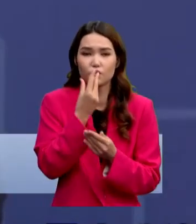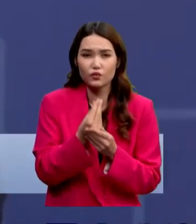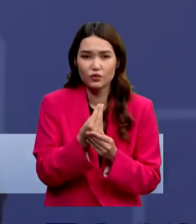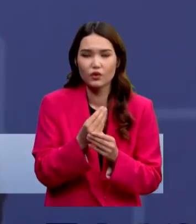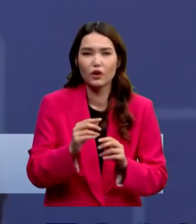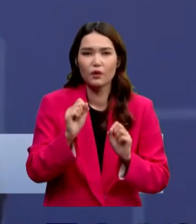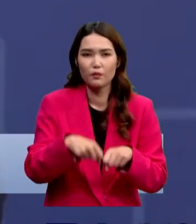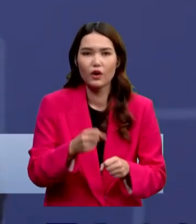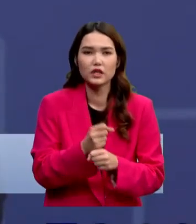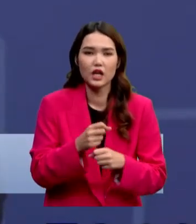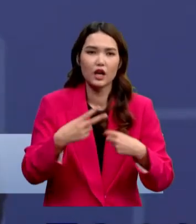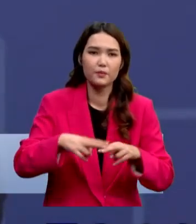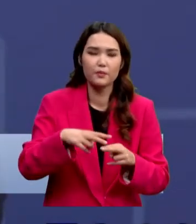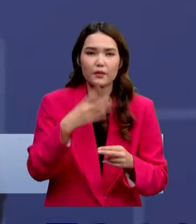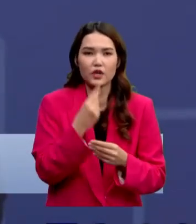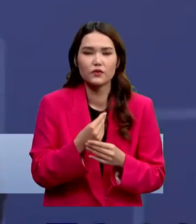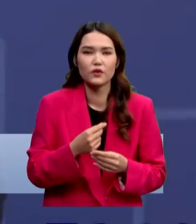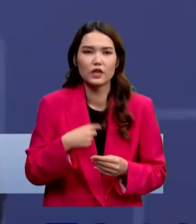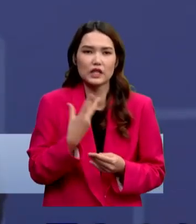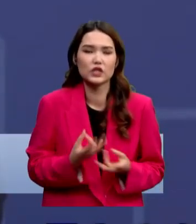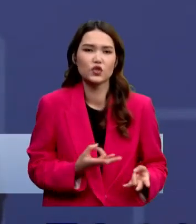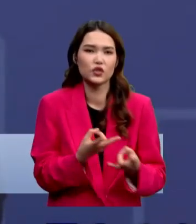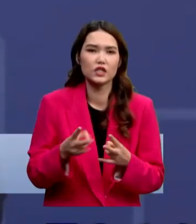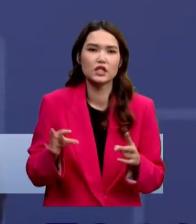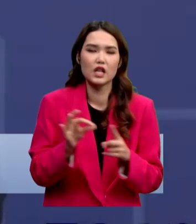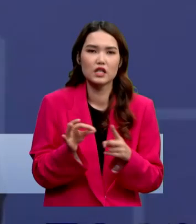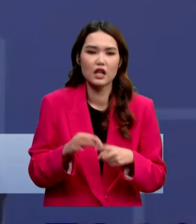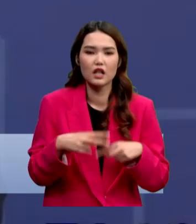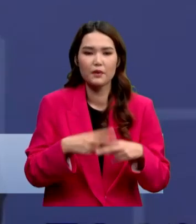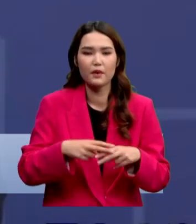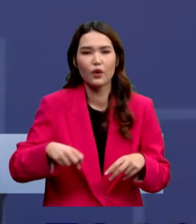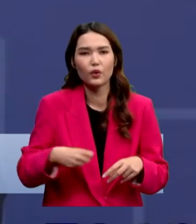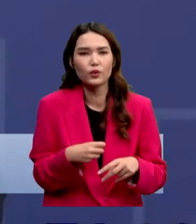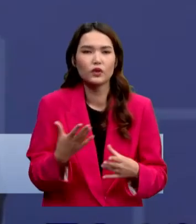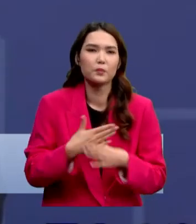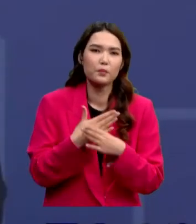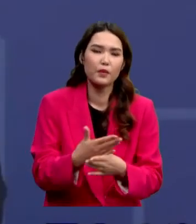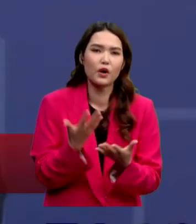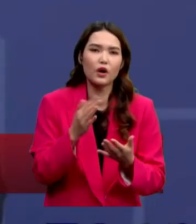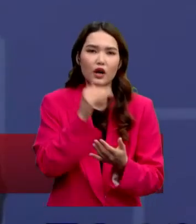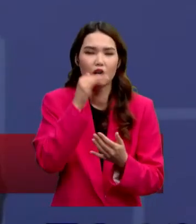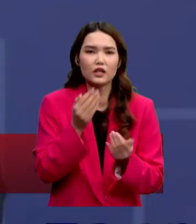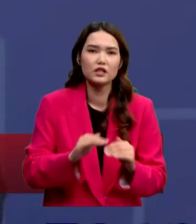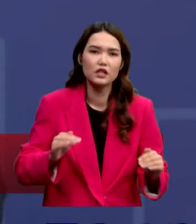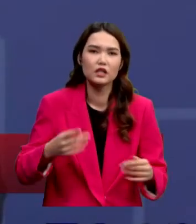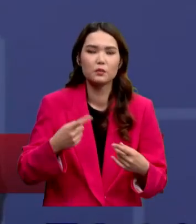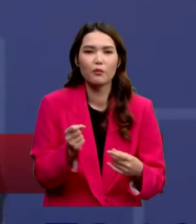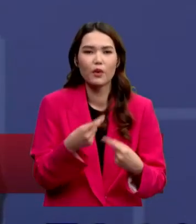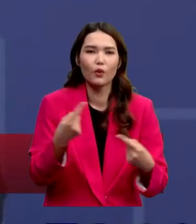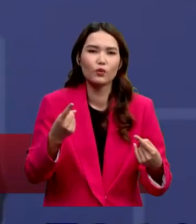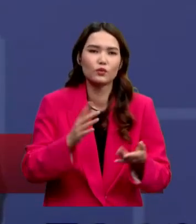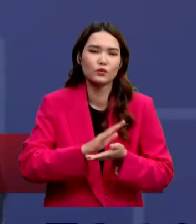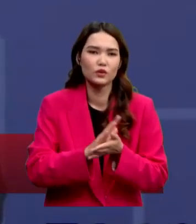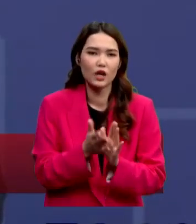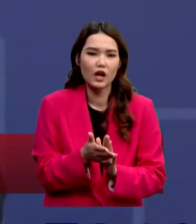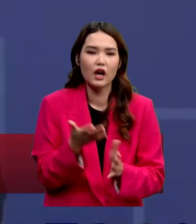переводы в своих личных целях. Переводы родственников, друзьям, помощь родителям и детям, а также по другим жизненным ситуациям. При